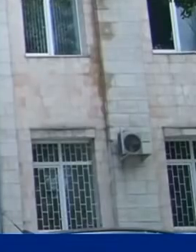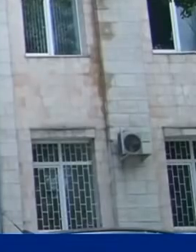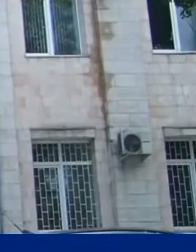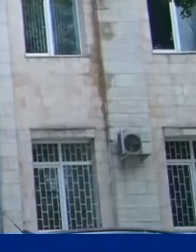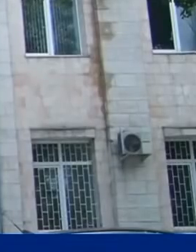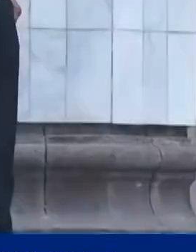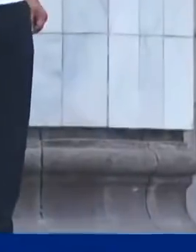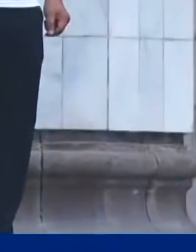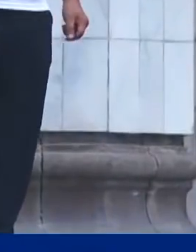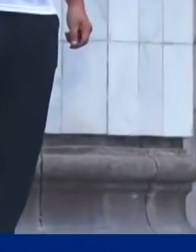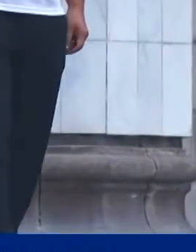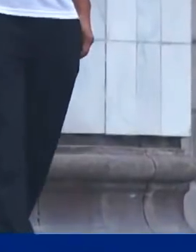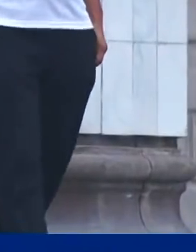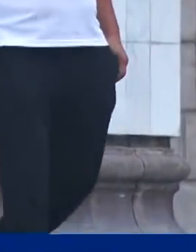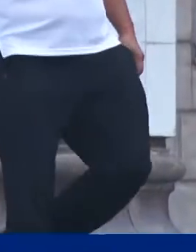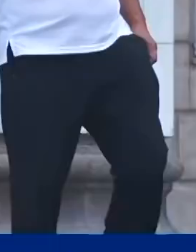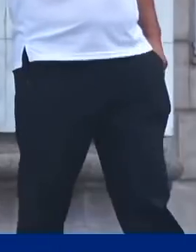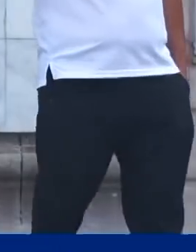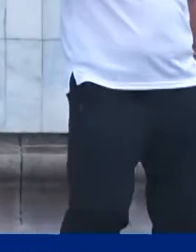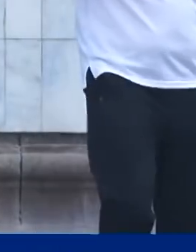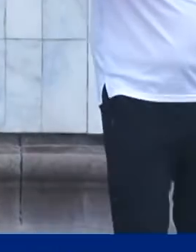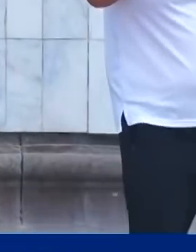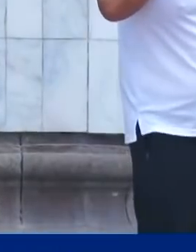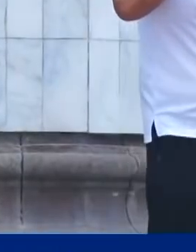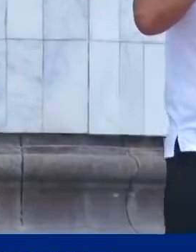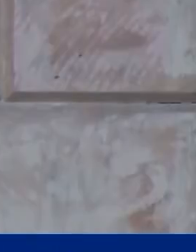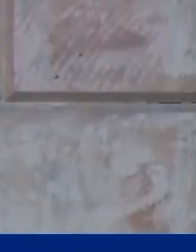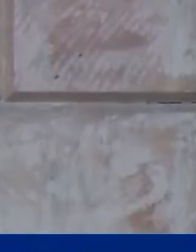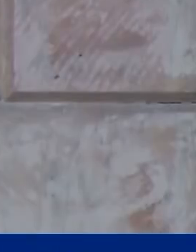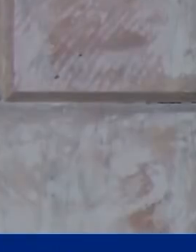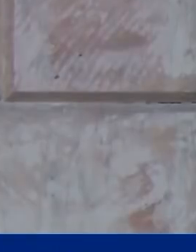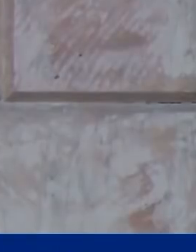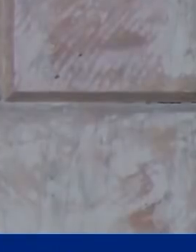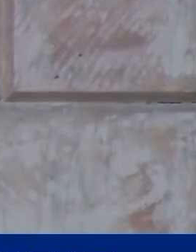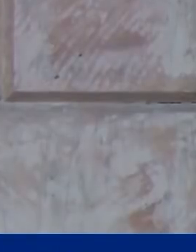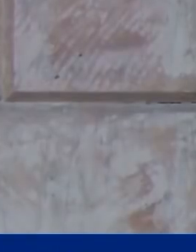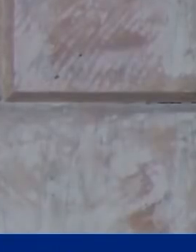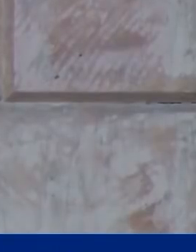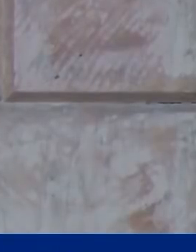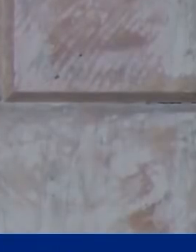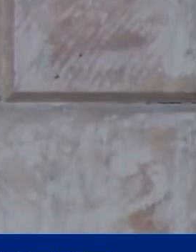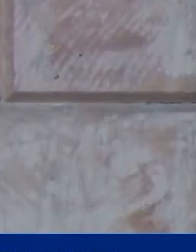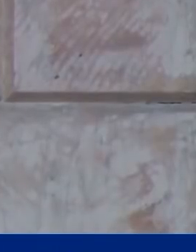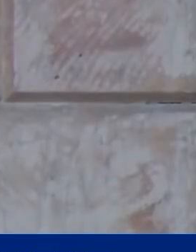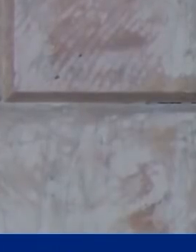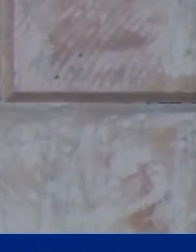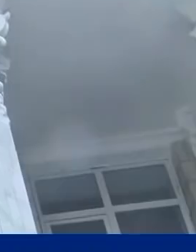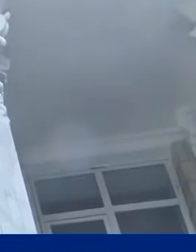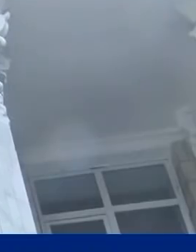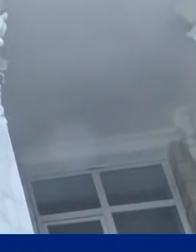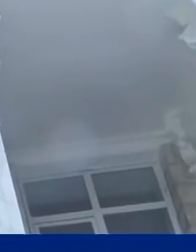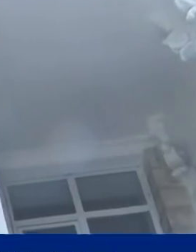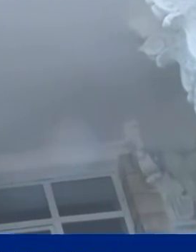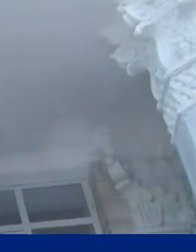член ЦИК Кайрат Усманалиев. Согласно конституционному закону, повторные выборы объявляются Центризбиркомом в